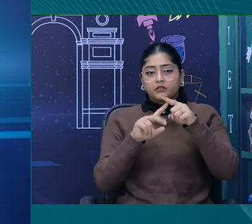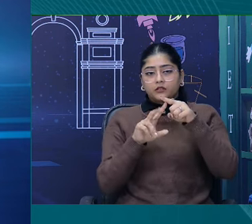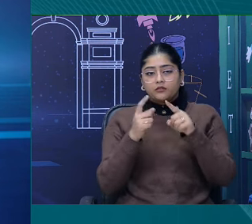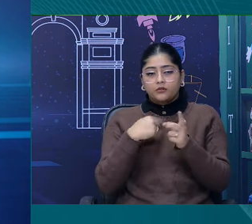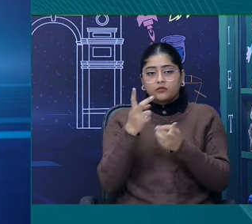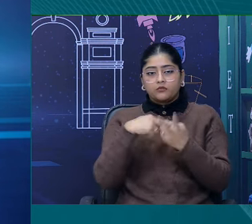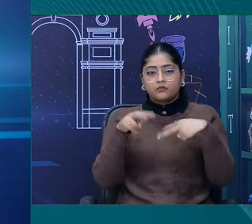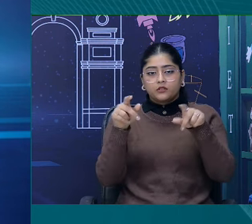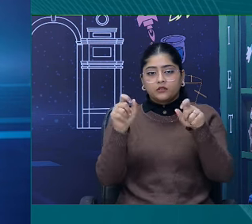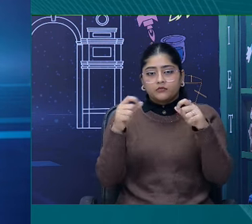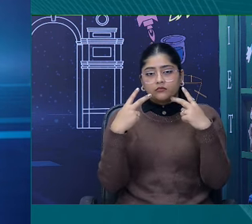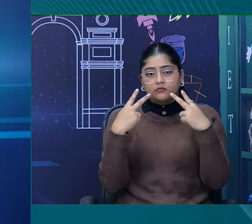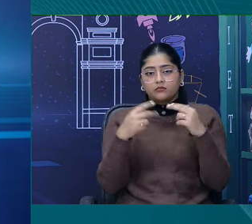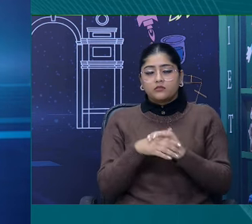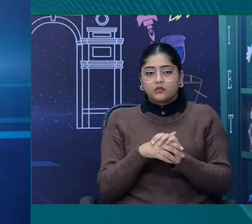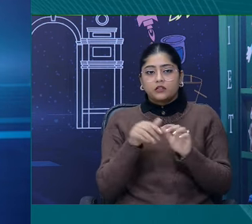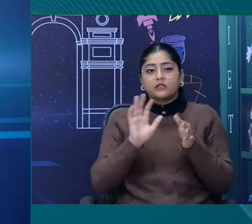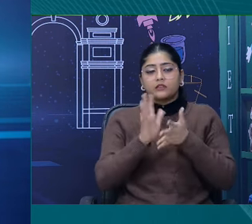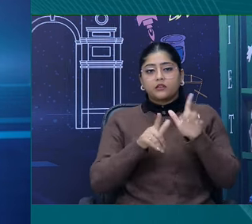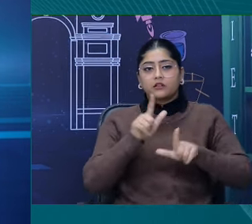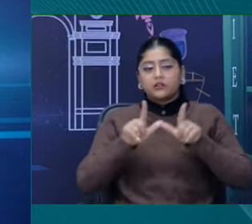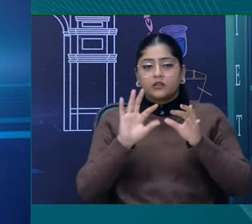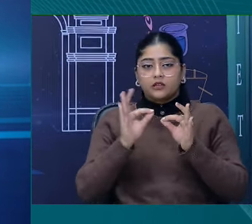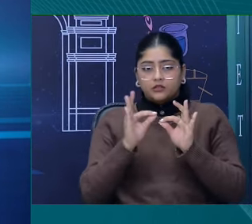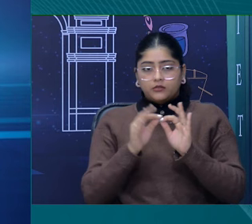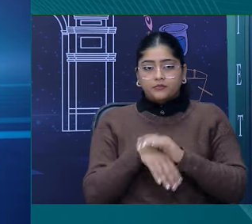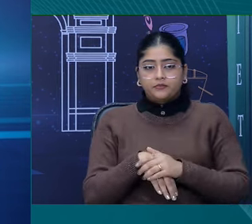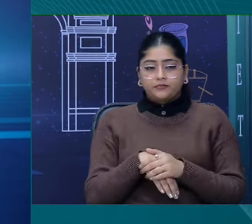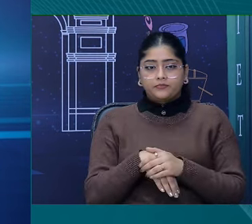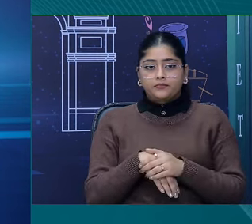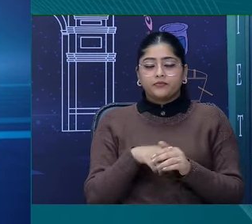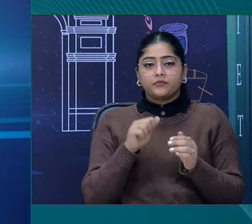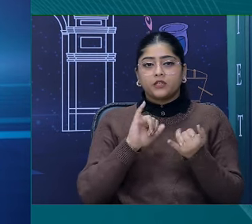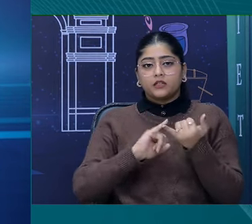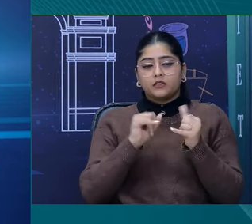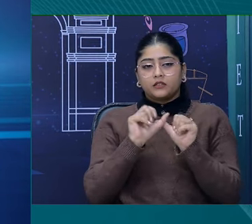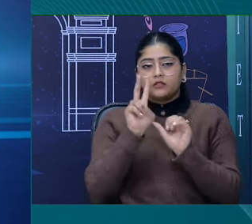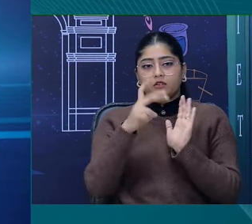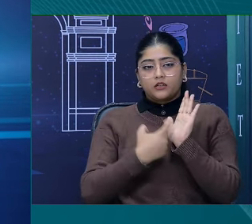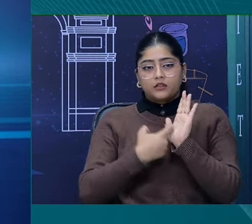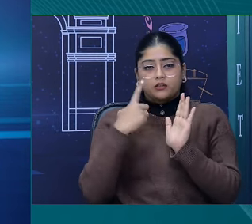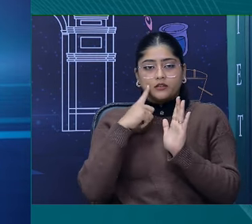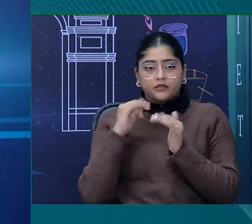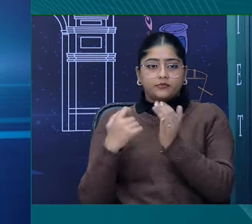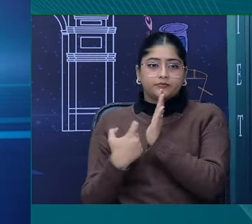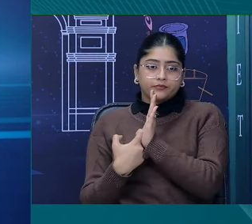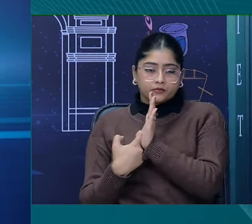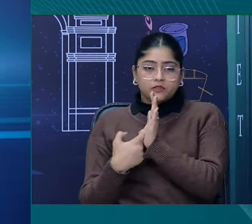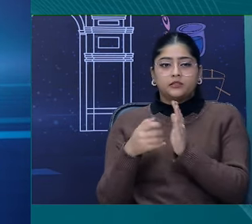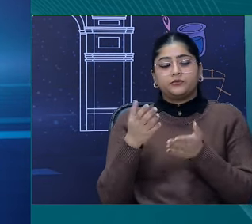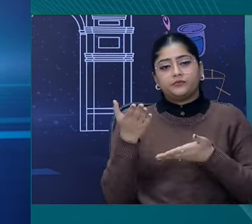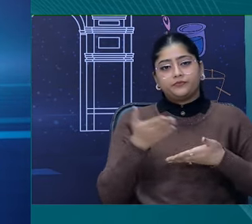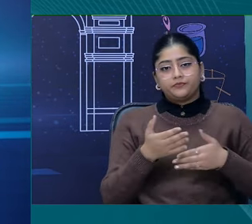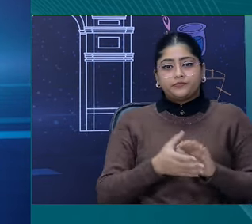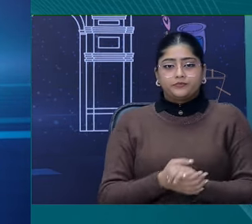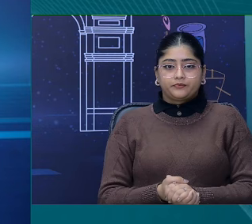साथ देख रहे हैं हमारे साइन लैंग्वेज इंटरप्रेटर को चलिए उनसे परिचय लेते हैं आप है मिस सावरी रोहेला सावरी आपका बहुत-बहुत स्वागत